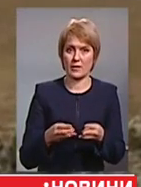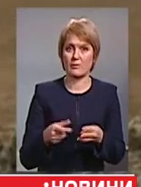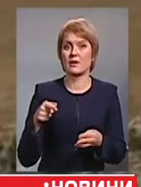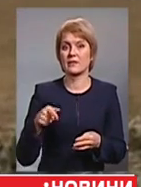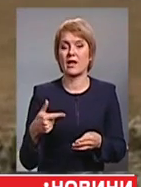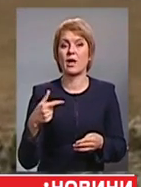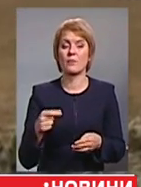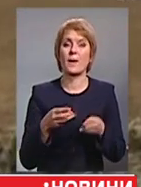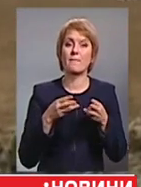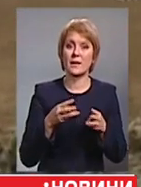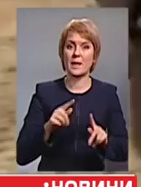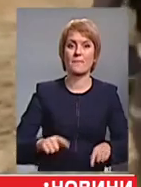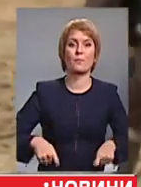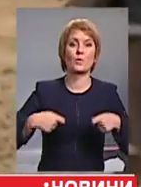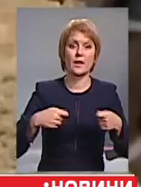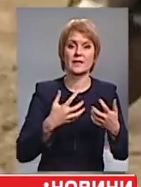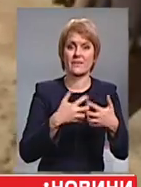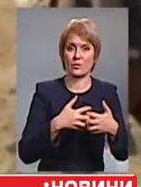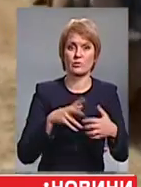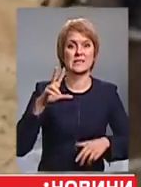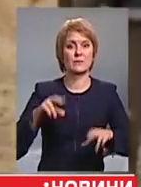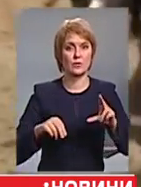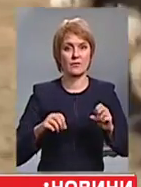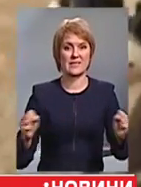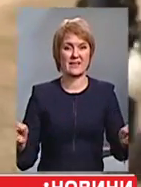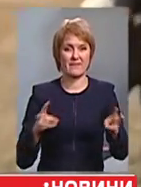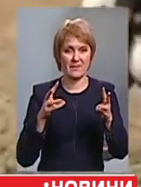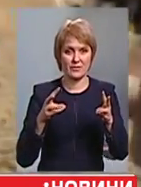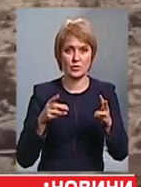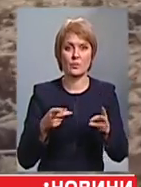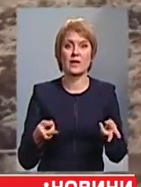подається в двигун, сподіваючись, що вигорівши, воно знищить сліди вибухівки.